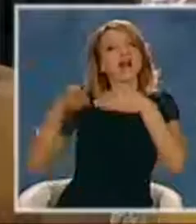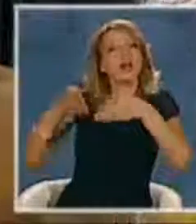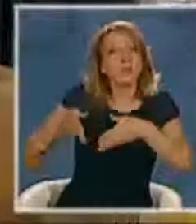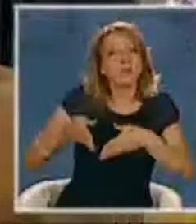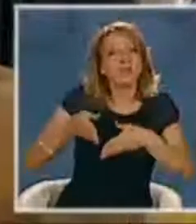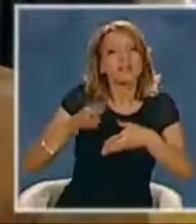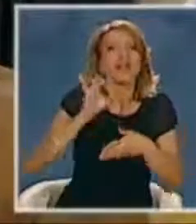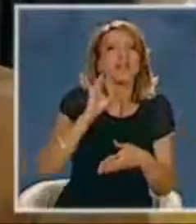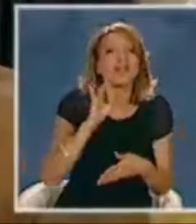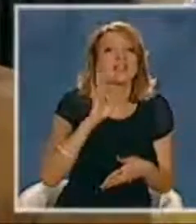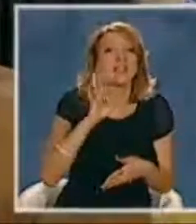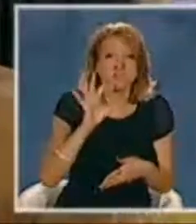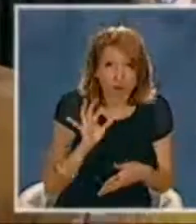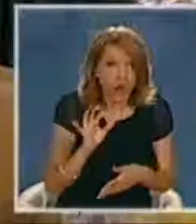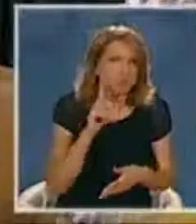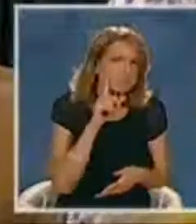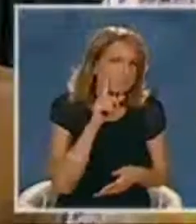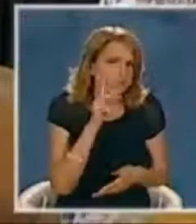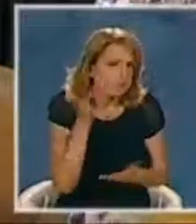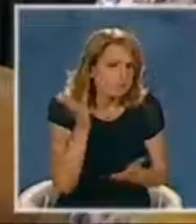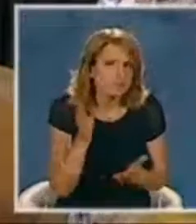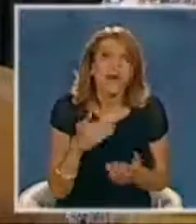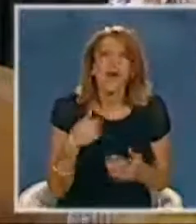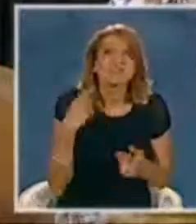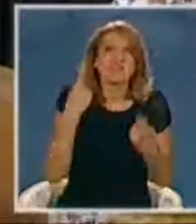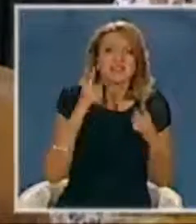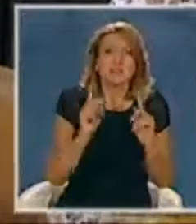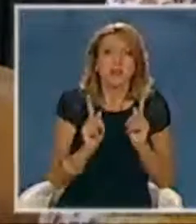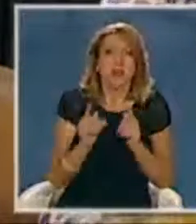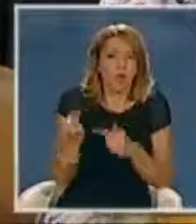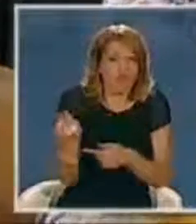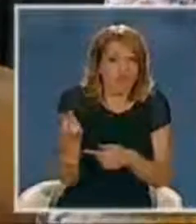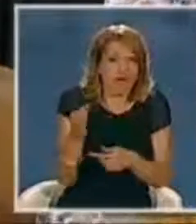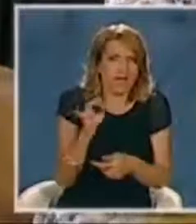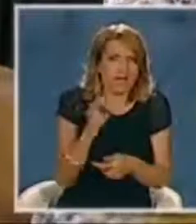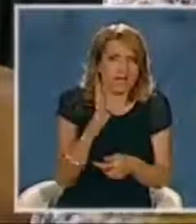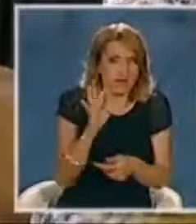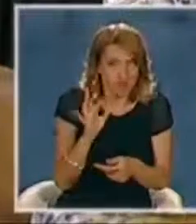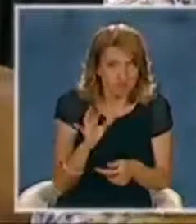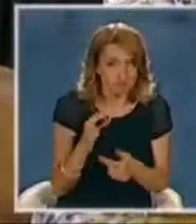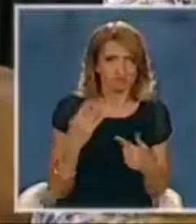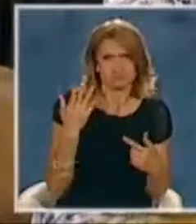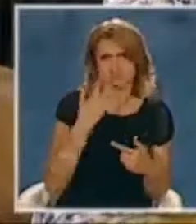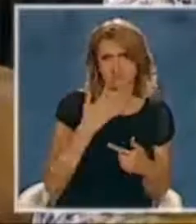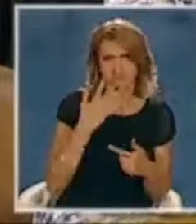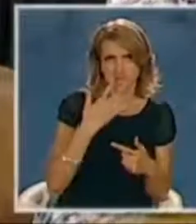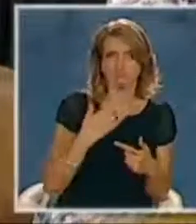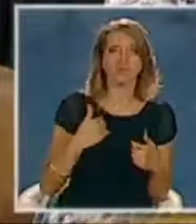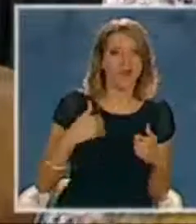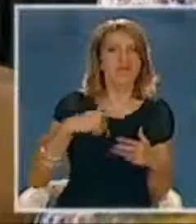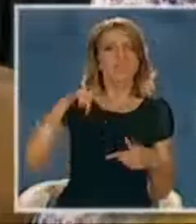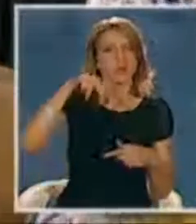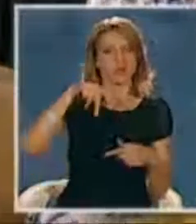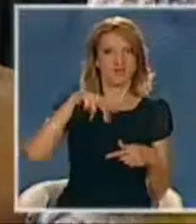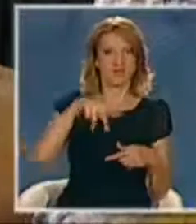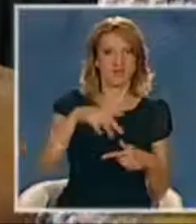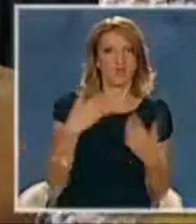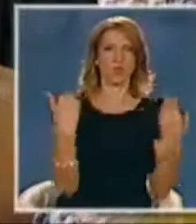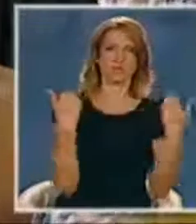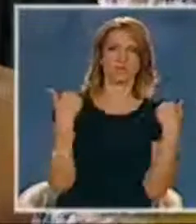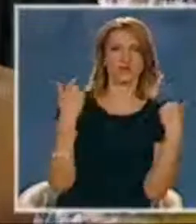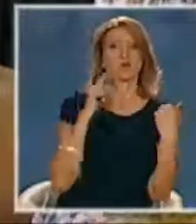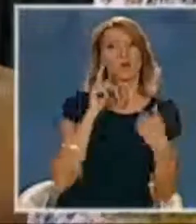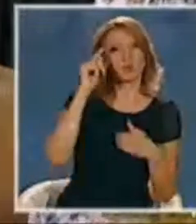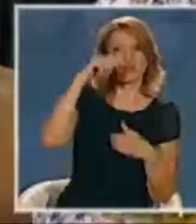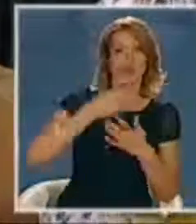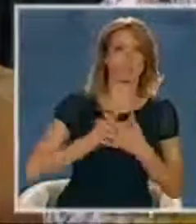на гроба на Иво. На Иво. Да. И аз не знам кой е този Иво. И отивайки вече към този университет, тук вече бяха почнали да се случват разни неща